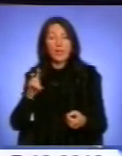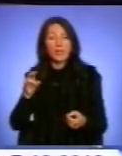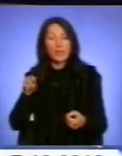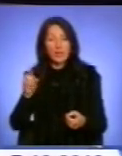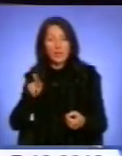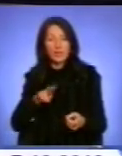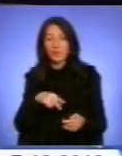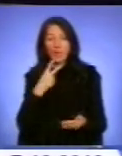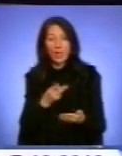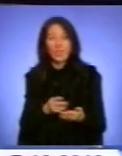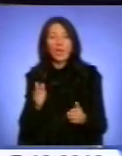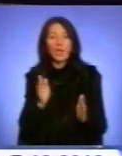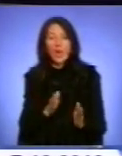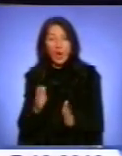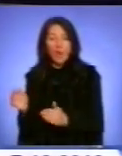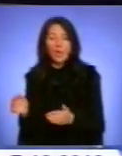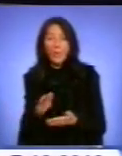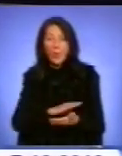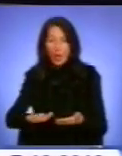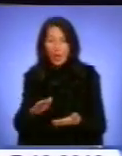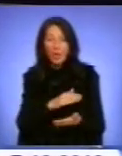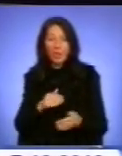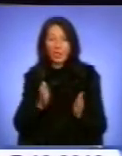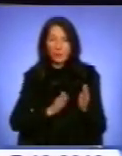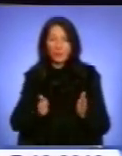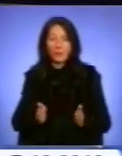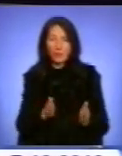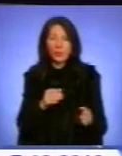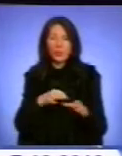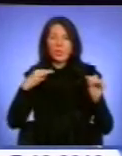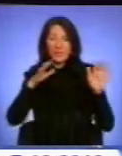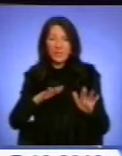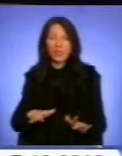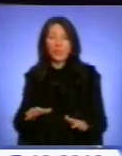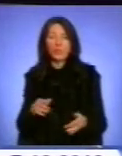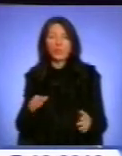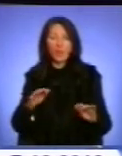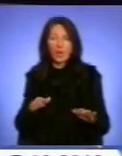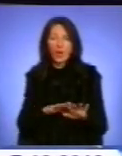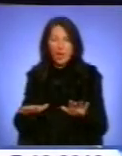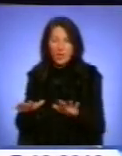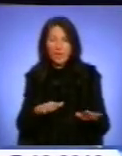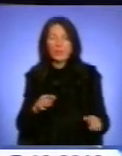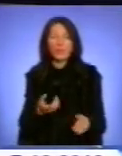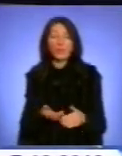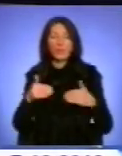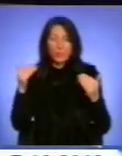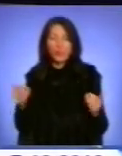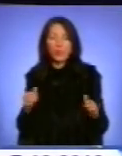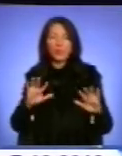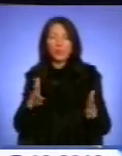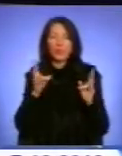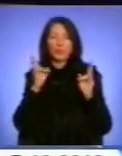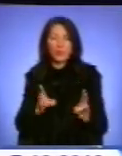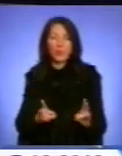Незважаючи на регулярне прибирання тротуарів від снігу та ожеледиці, більшає випадків вуличного травматизму, зазначають у травмпункті Тернопільської